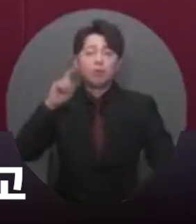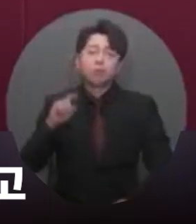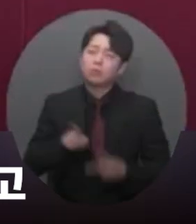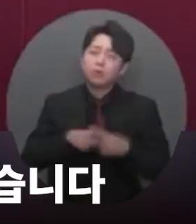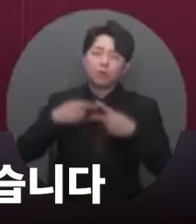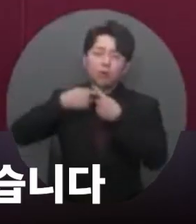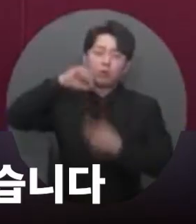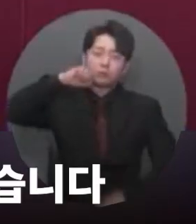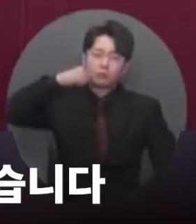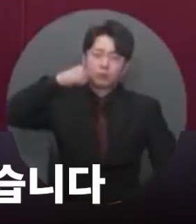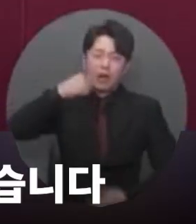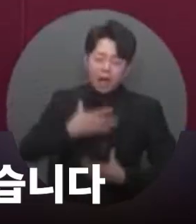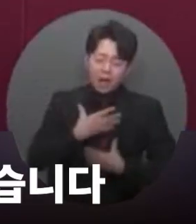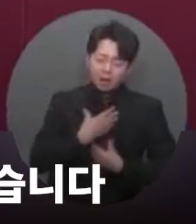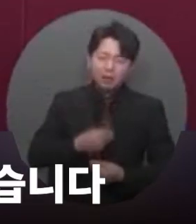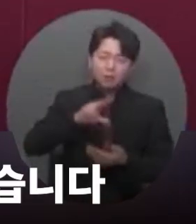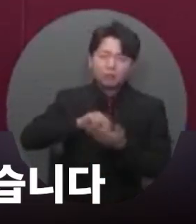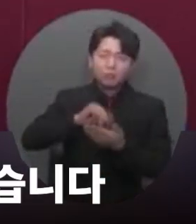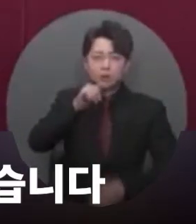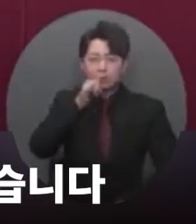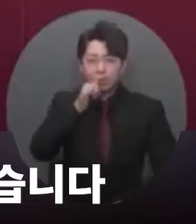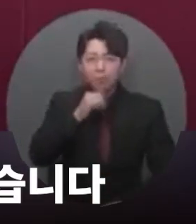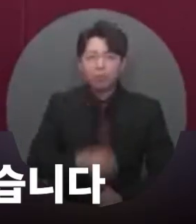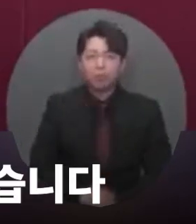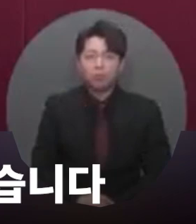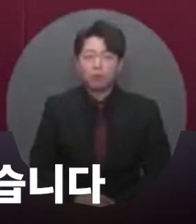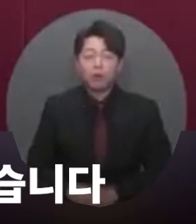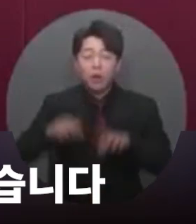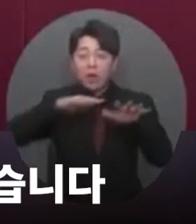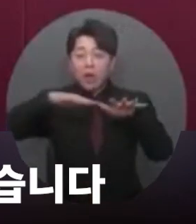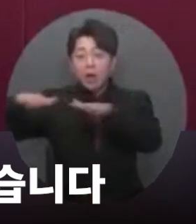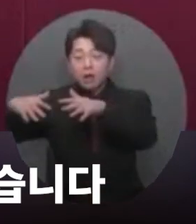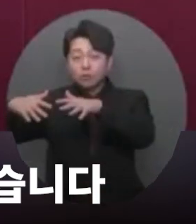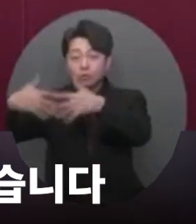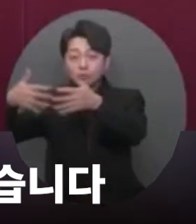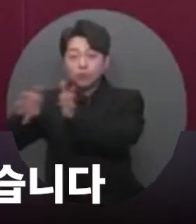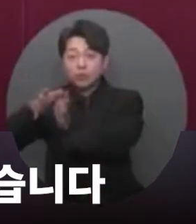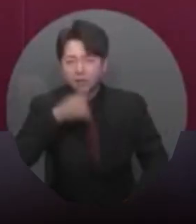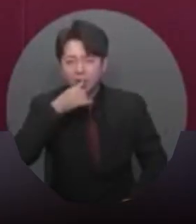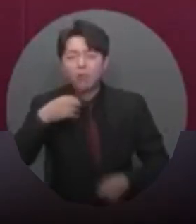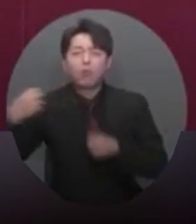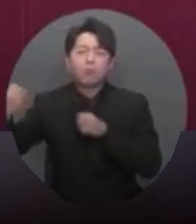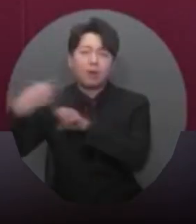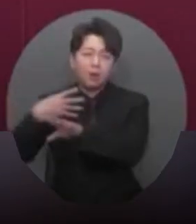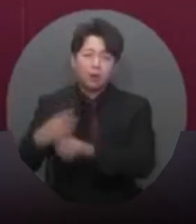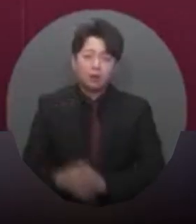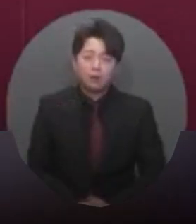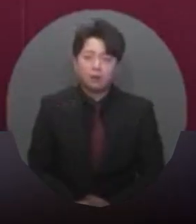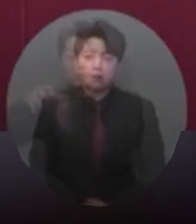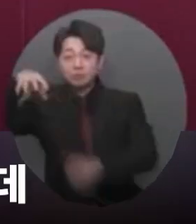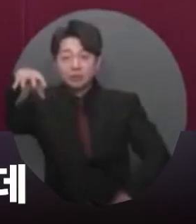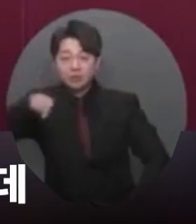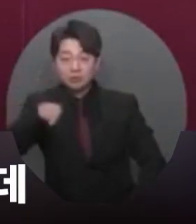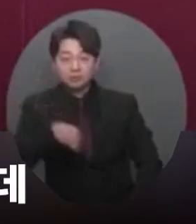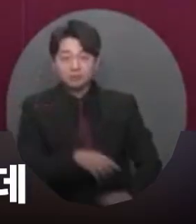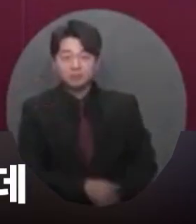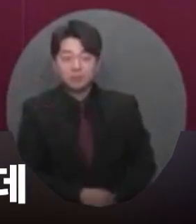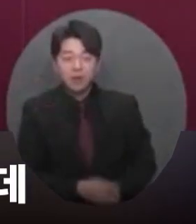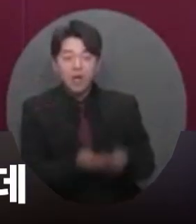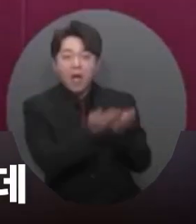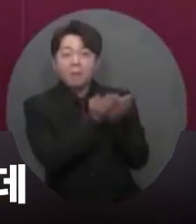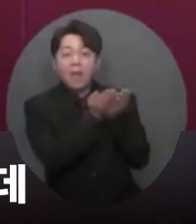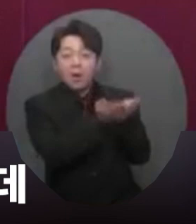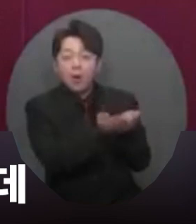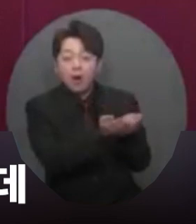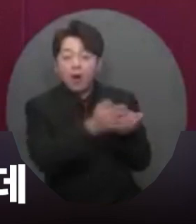하고 해수부는 부산 신앙을 오가는 대형 선박과 의 충돌을 경고했습니다 이런 위험을 없애려면 은 어제 대통령께서